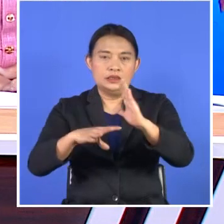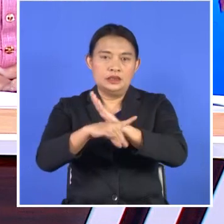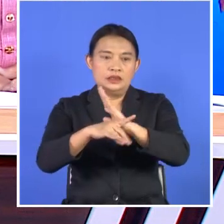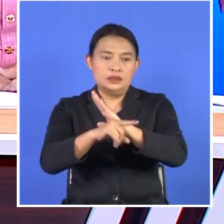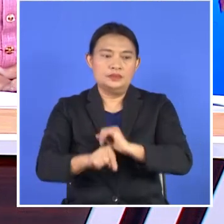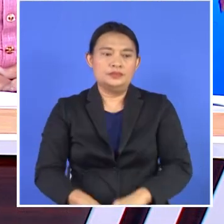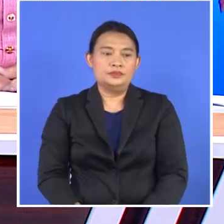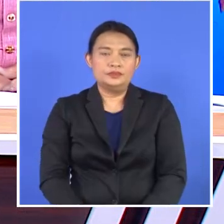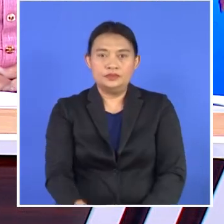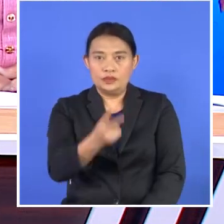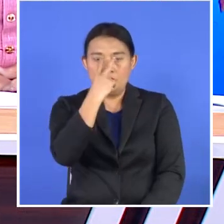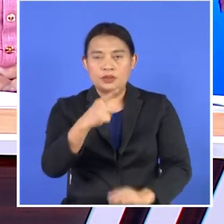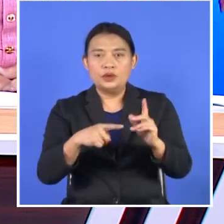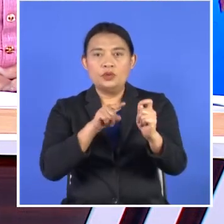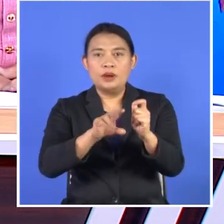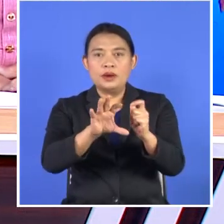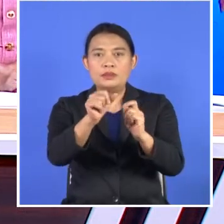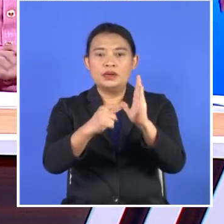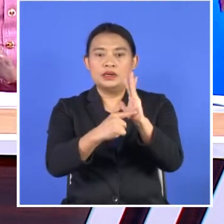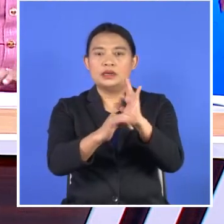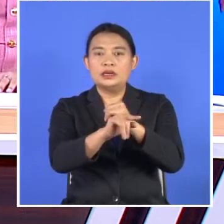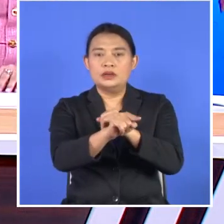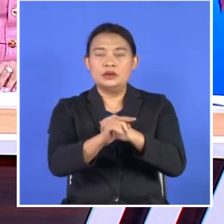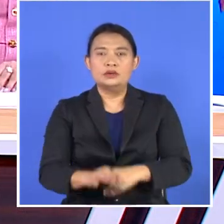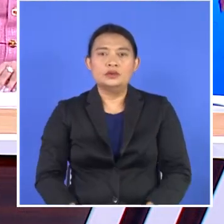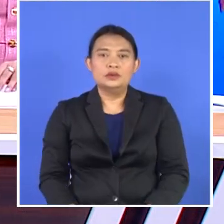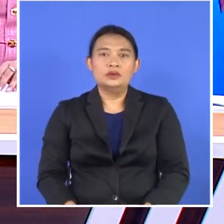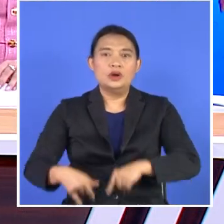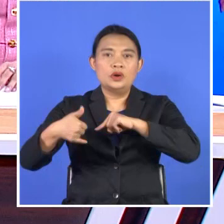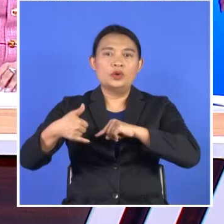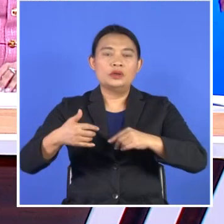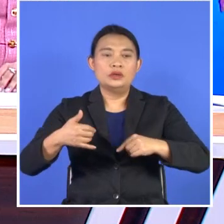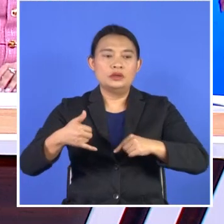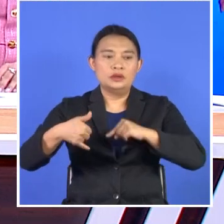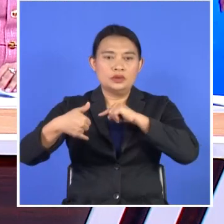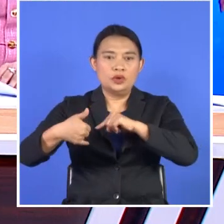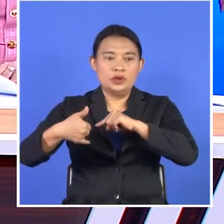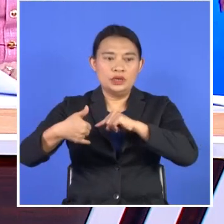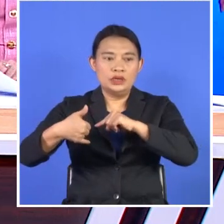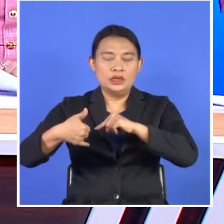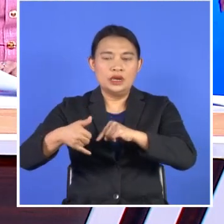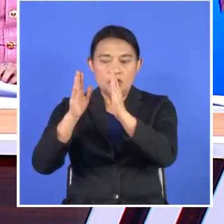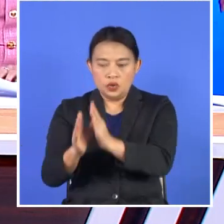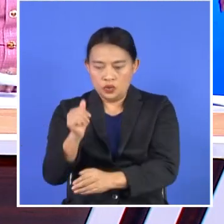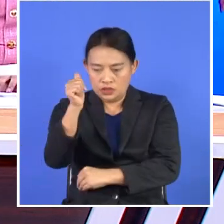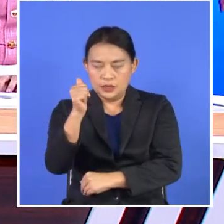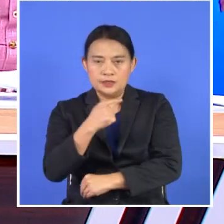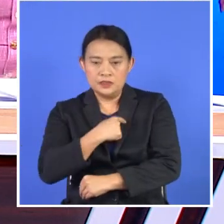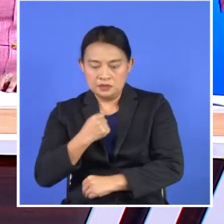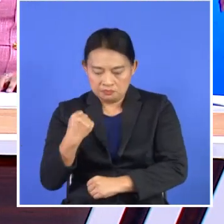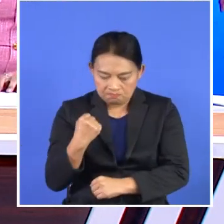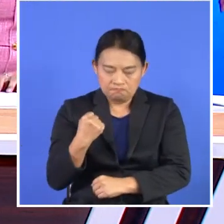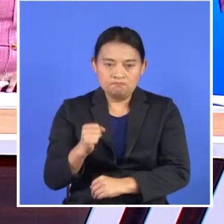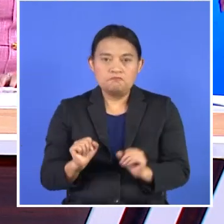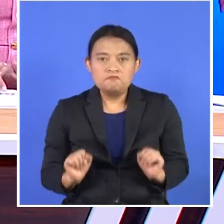ขยับไปที่อำเภอเมืองจังหวัดระยองกันบ้างพลเมืองดีดีใจนะคะพลเมืองดีใจเด็ดขี่รถจักรยานยน